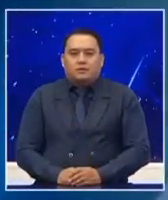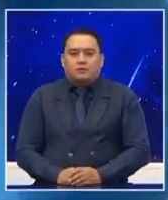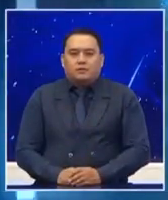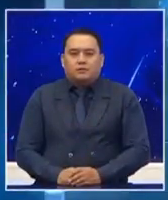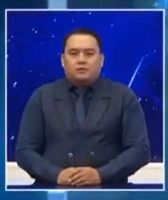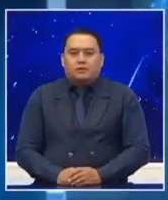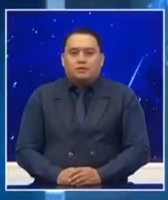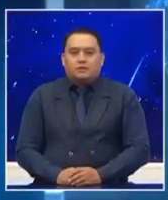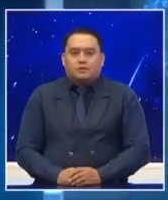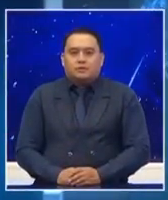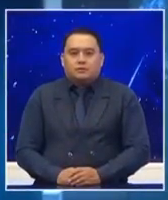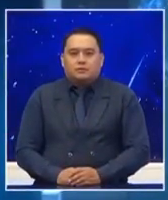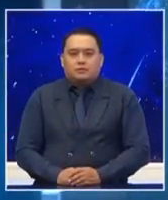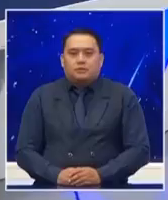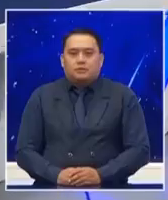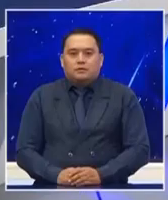телеарнасы.